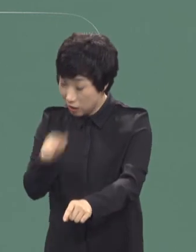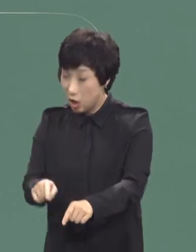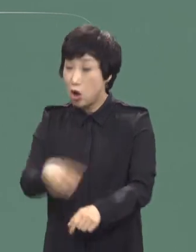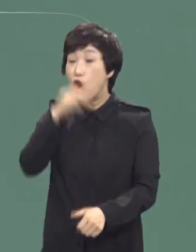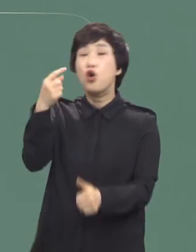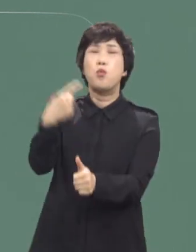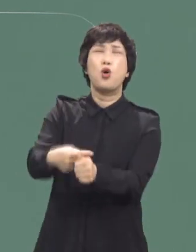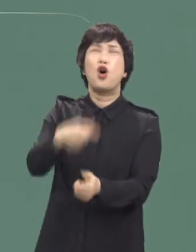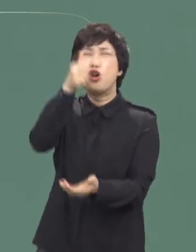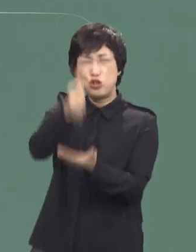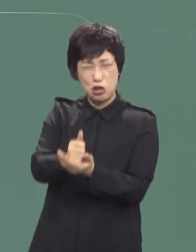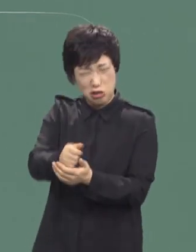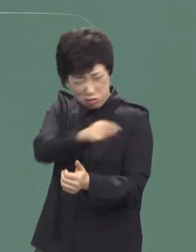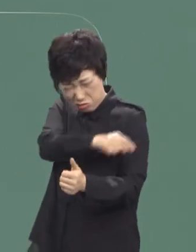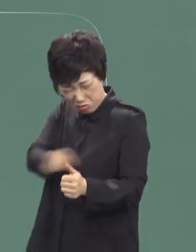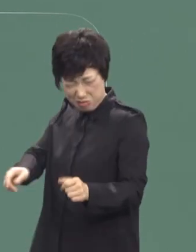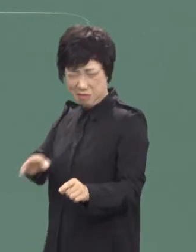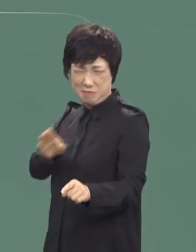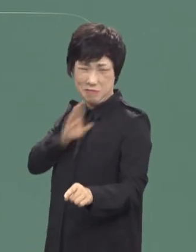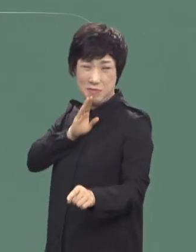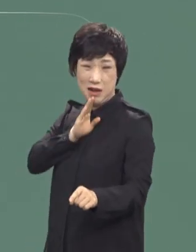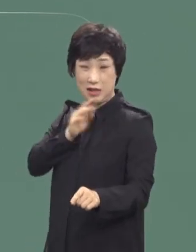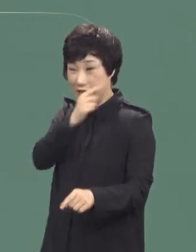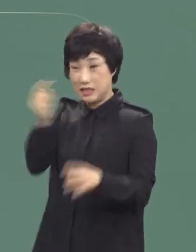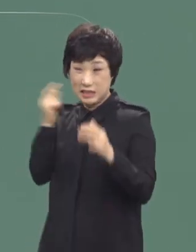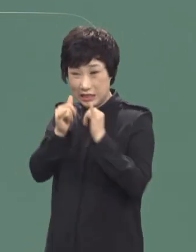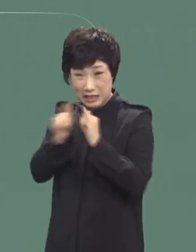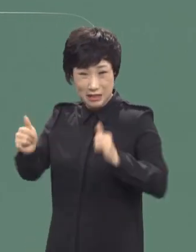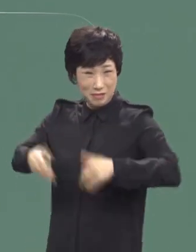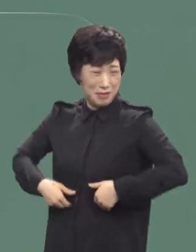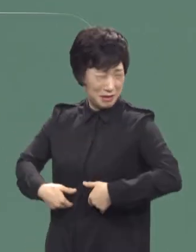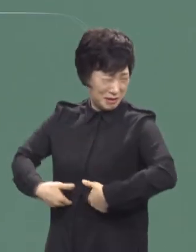모독죄로 죽여야 된다. 더 이상 주민이 필요하겠느냐?